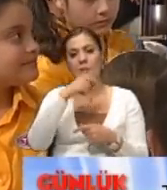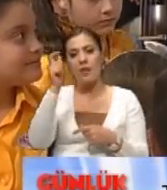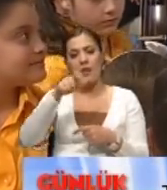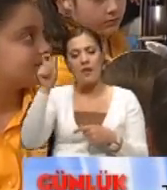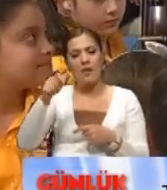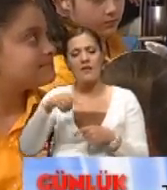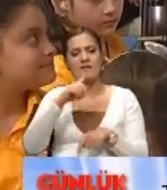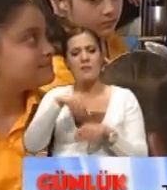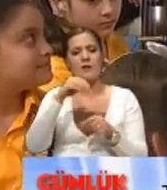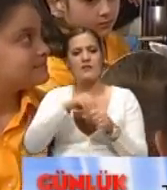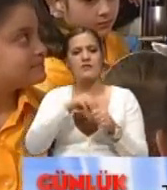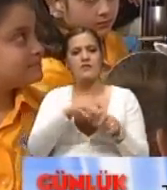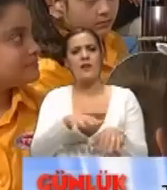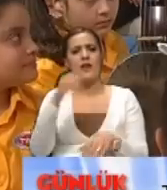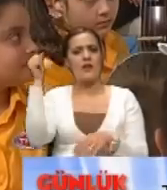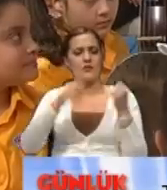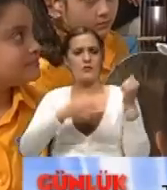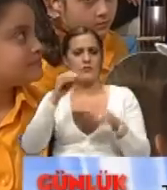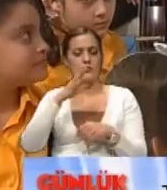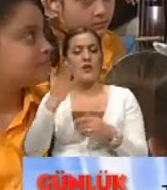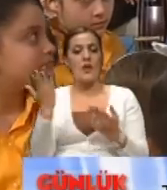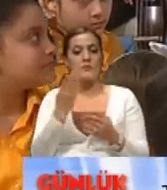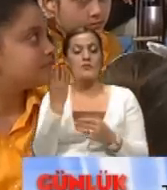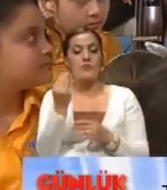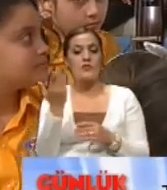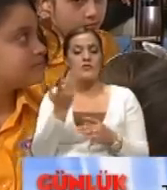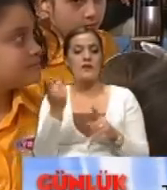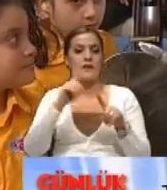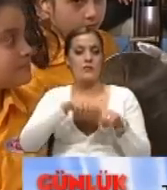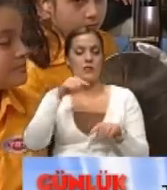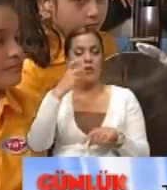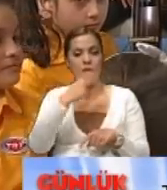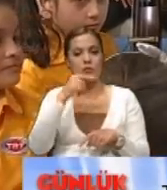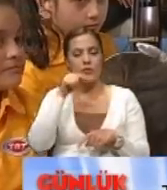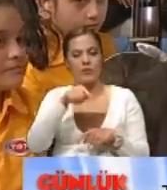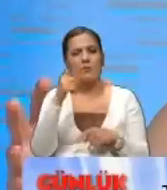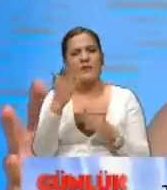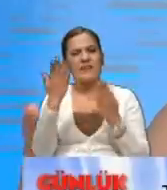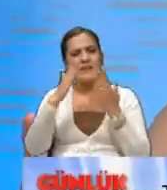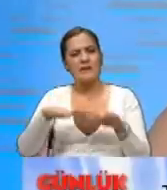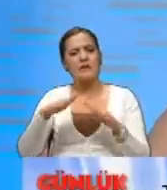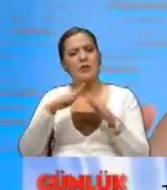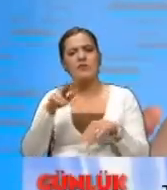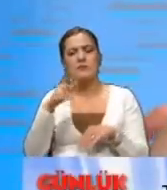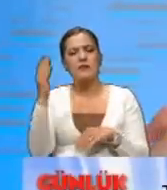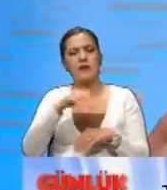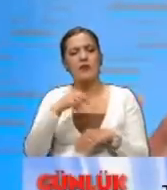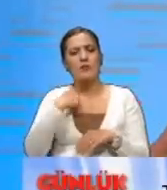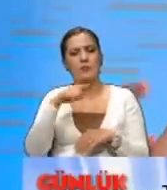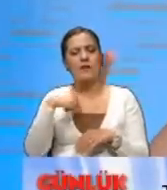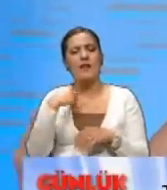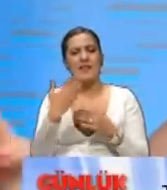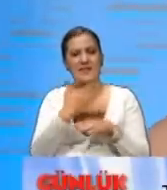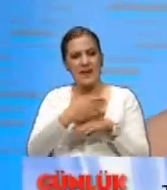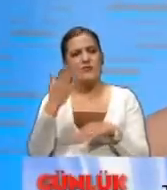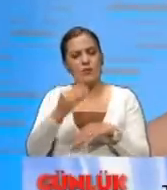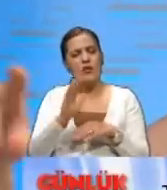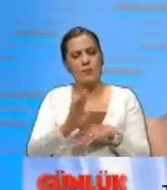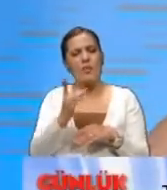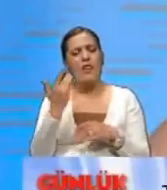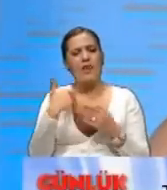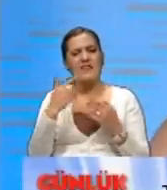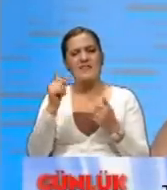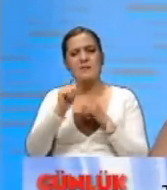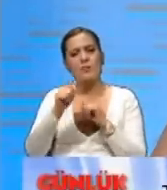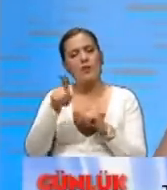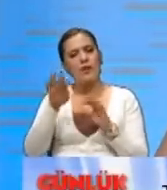babalarımız zaman içerisinde alıyorlar çocuklarını. Halbuki çok şey katıyor koro onlara. Ya, bunları yıkıyoruz gibi geliyor yavaş yavaş. Geç yıkıyoruz. Umarım. Ama yıkıyoruz. Aynı